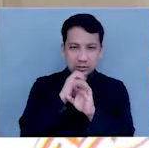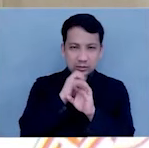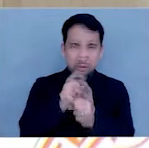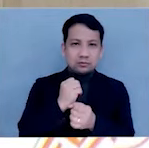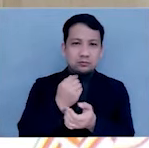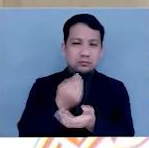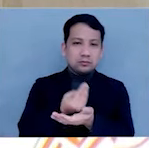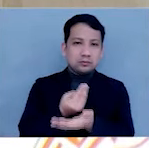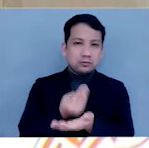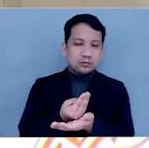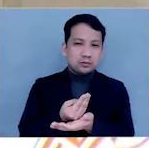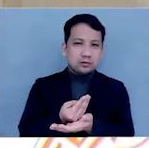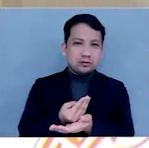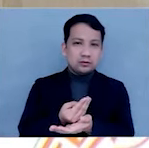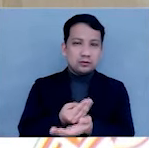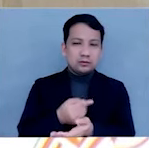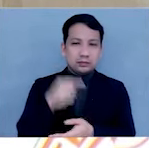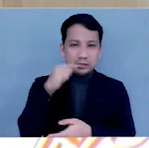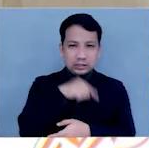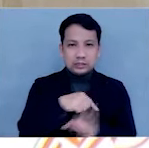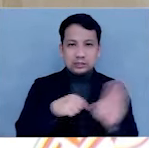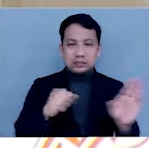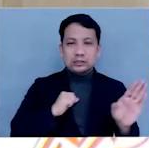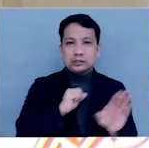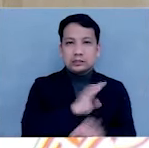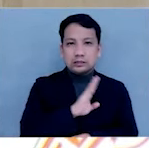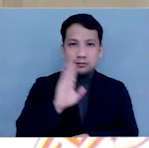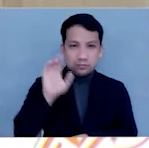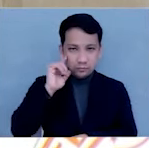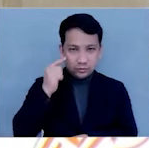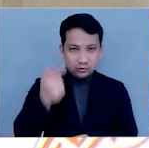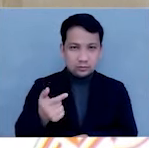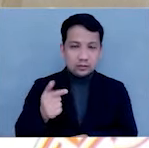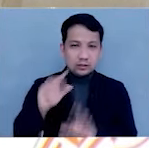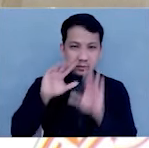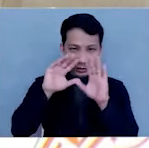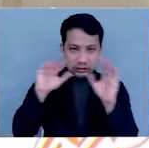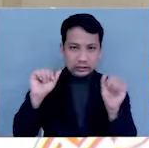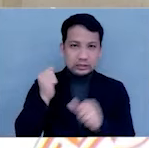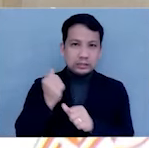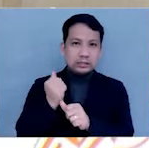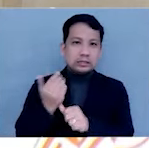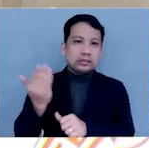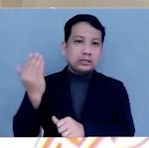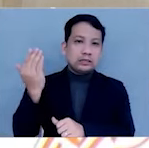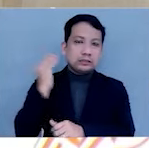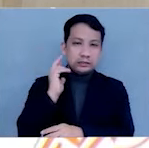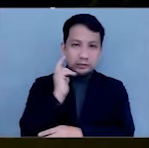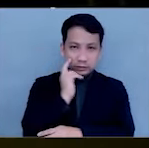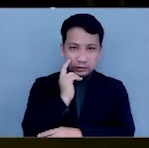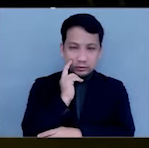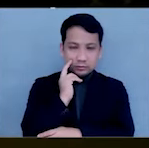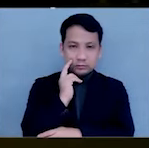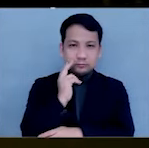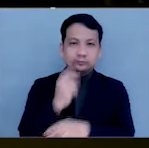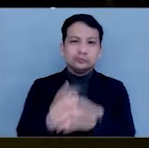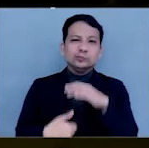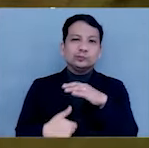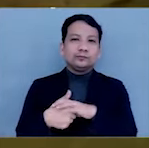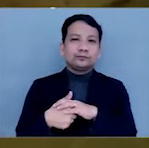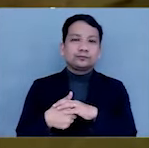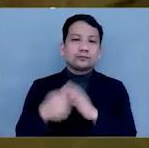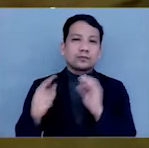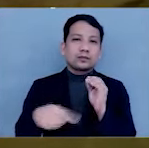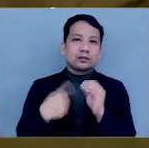Una na rin itong pinasinungalingan ni Senator Bongo na presidential assistant noon ni Duterte. Pinalutang din niya ang pagkakaroon ng